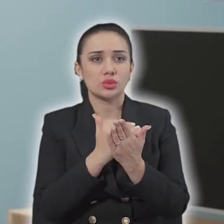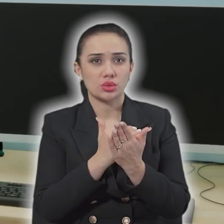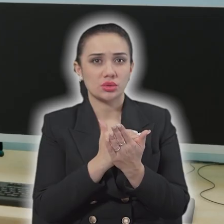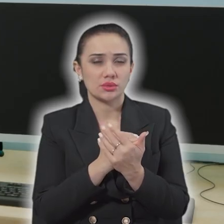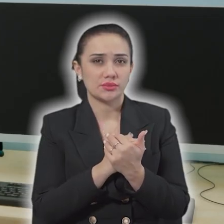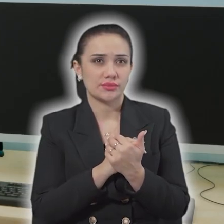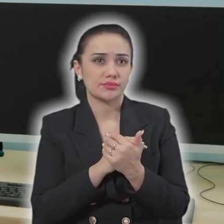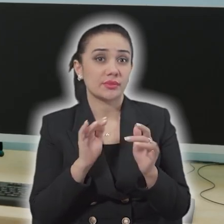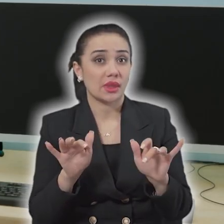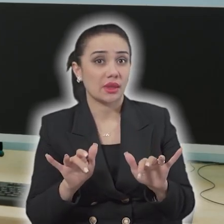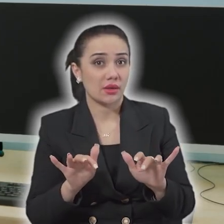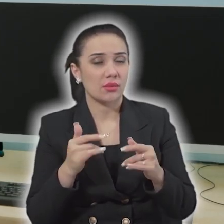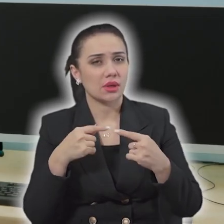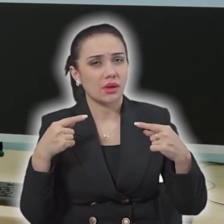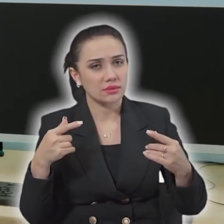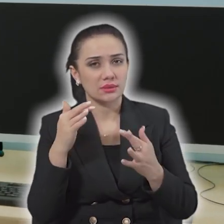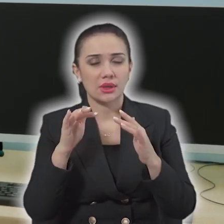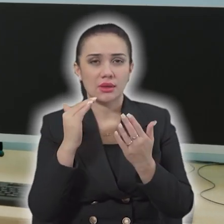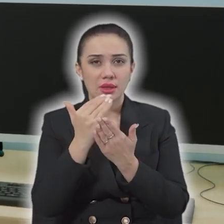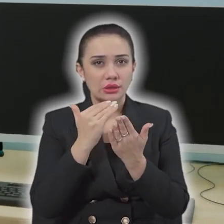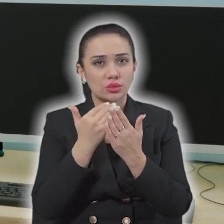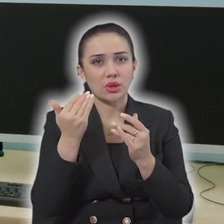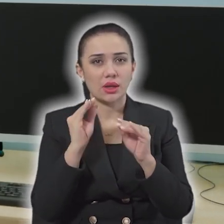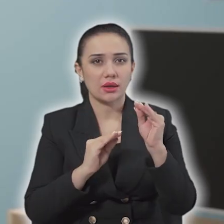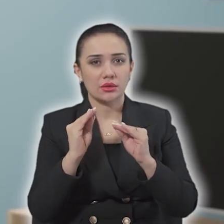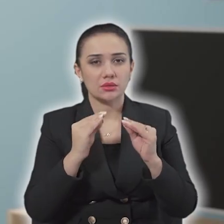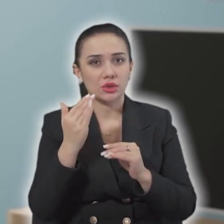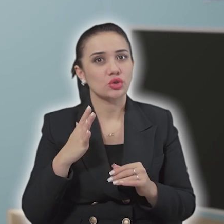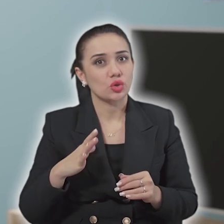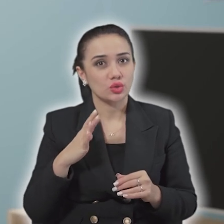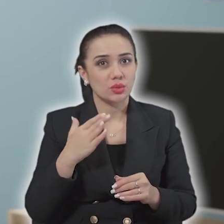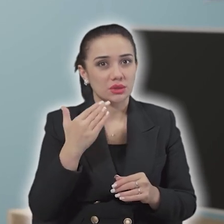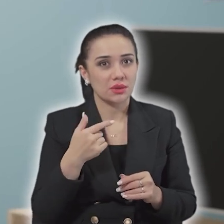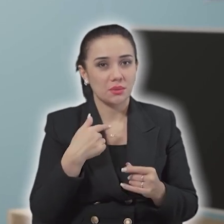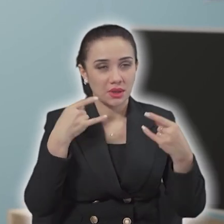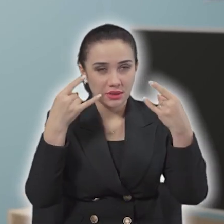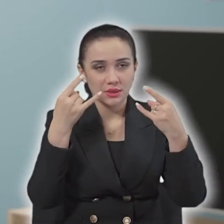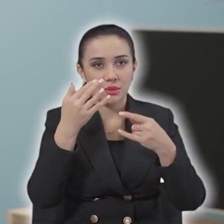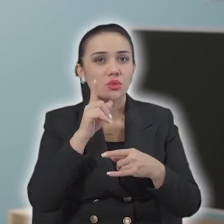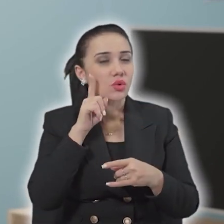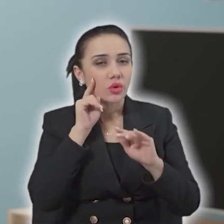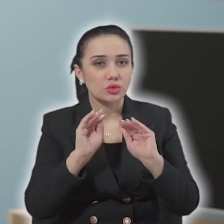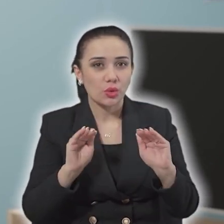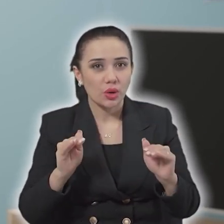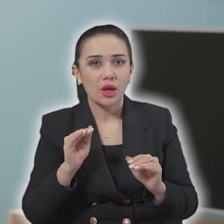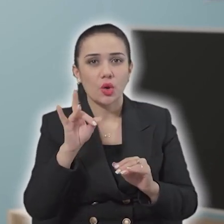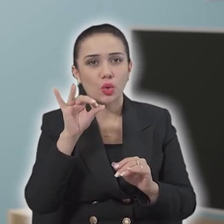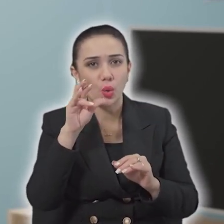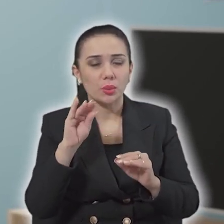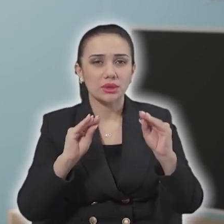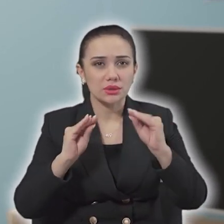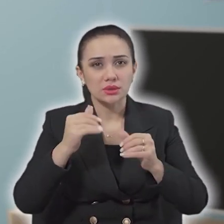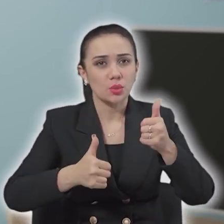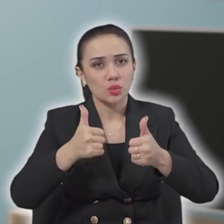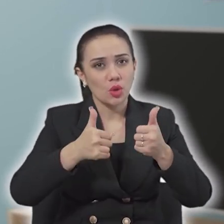Dasturchi? Ha, kompyuterda har xil dasturlarni yaratasan. Shoshmachi? Men televizorda yosh bolalarni robot